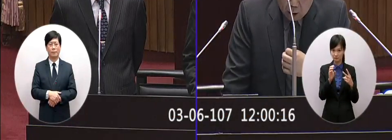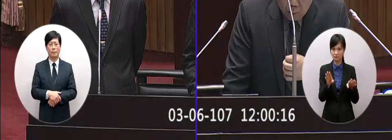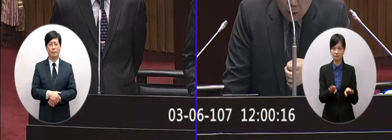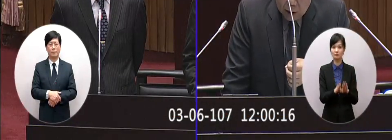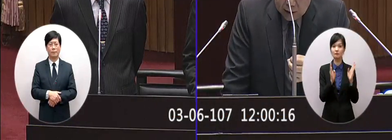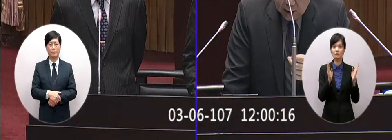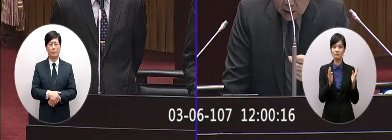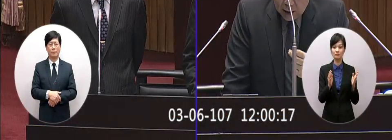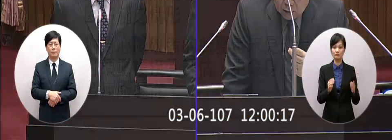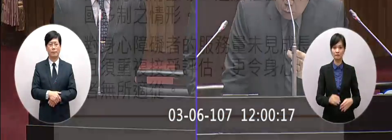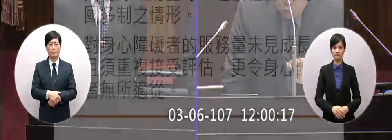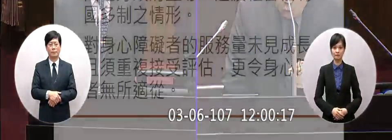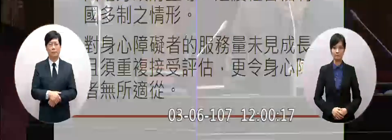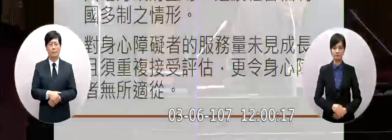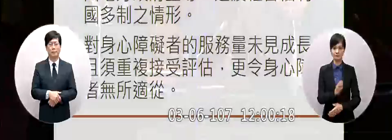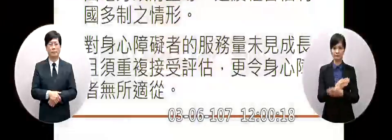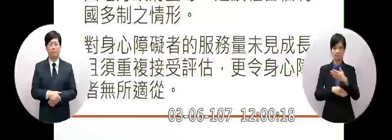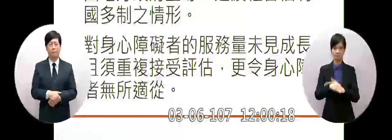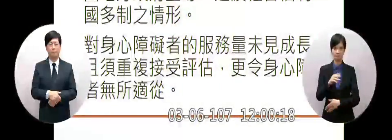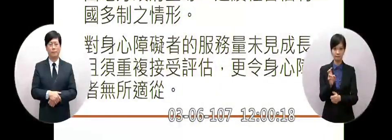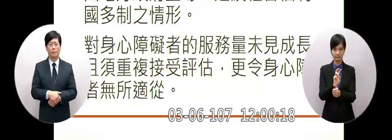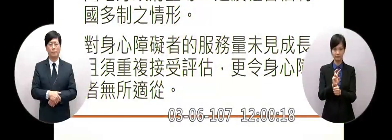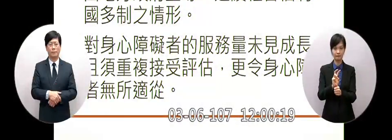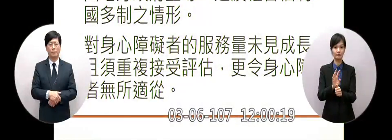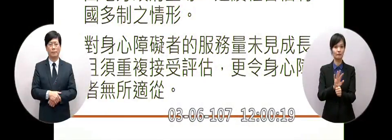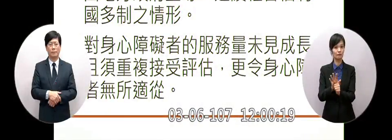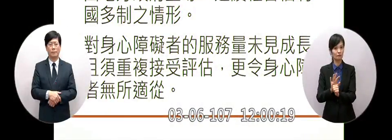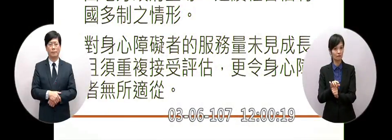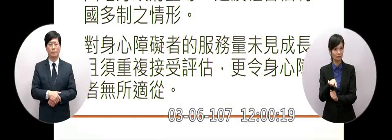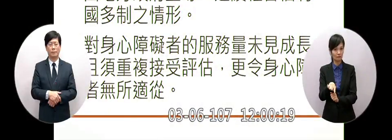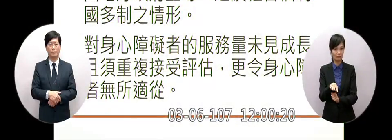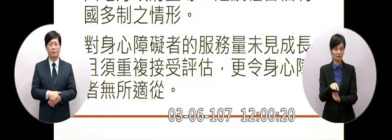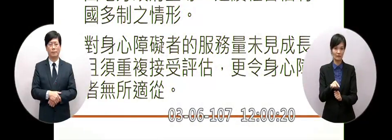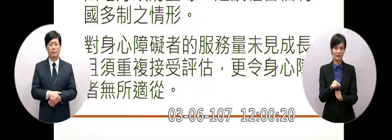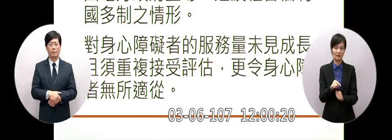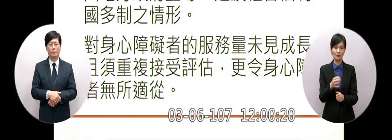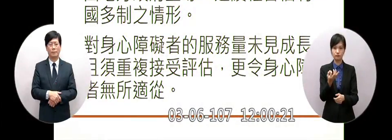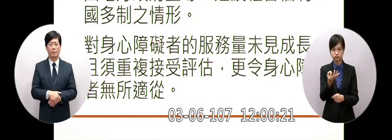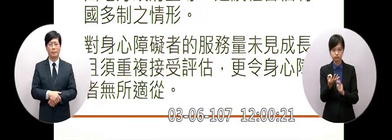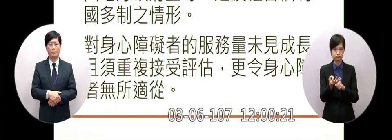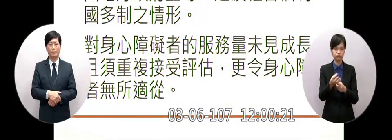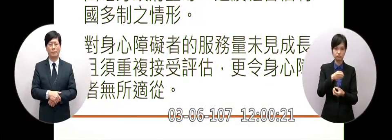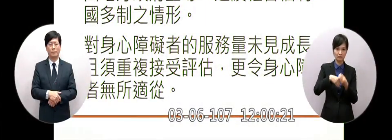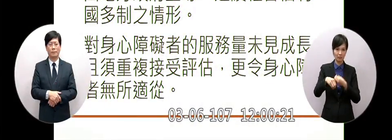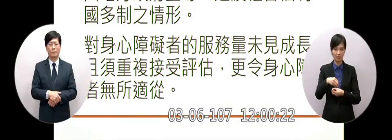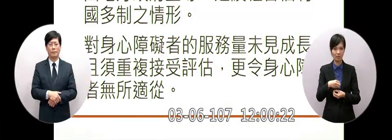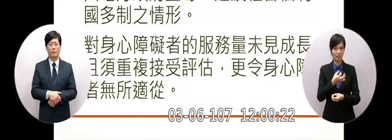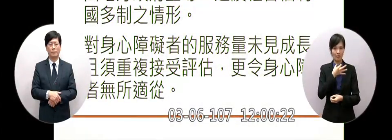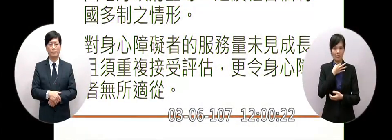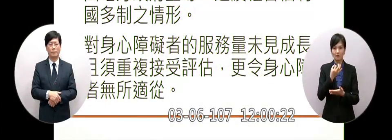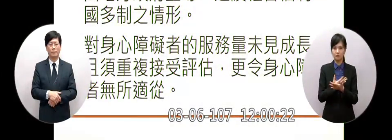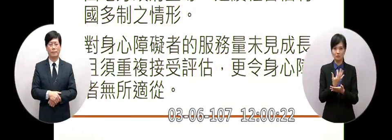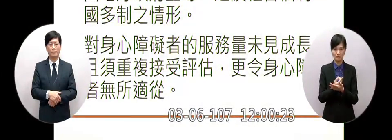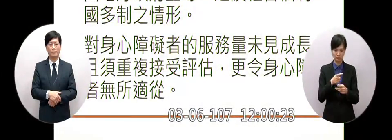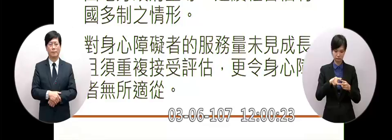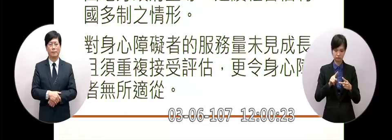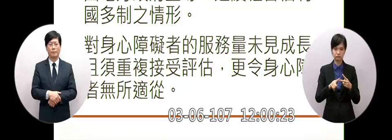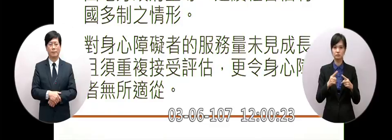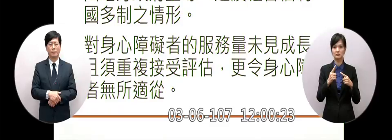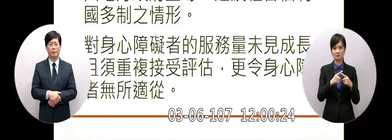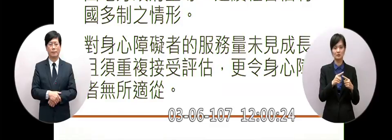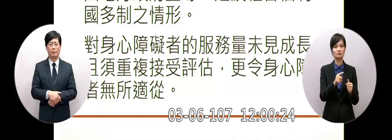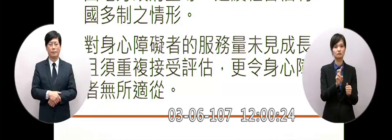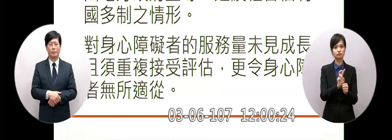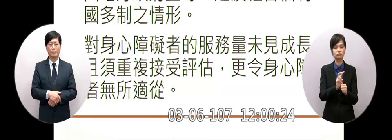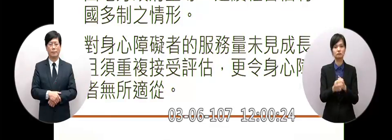面的话身心障碍照顾服务同时面临就是说经费紧缩跟人力严重不足，在过去的就是说服